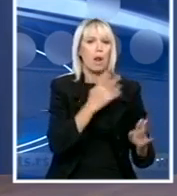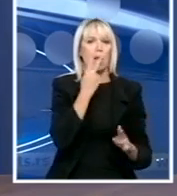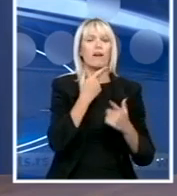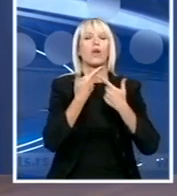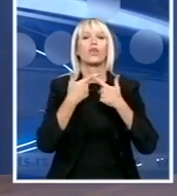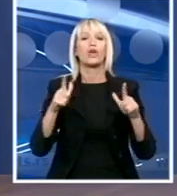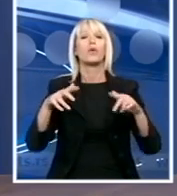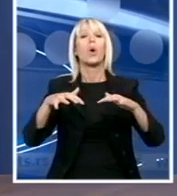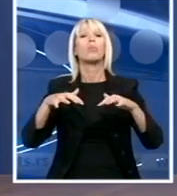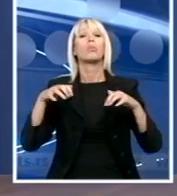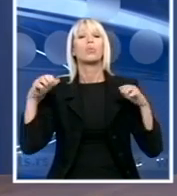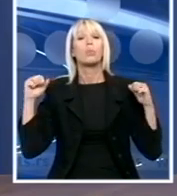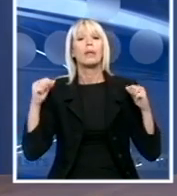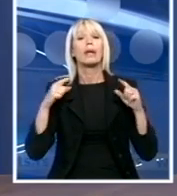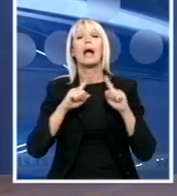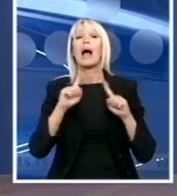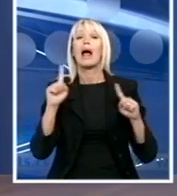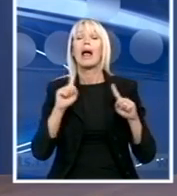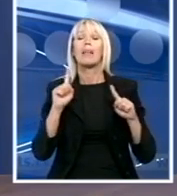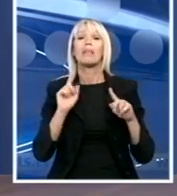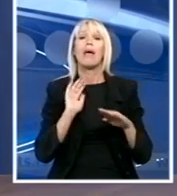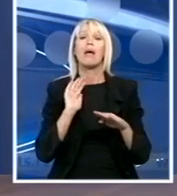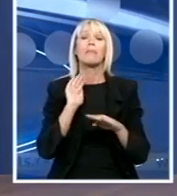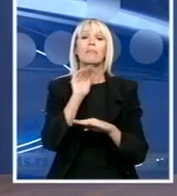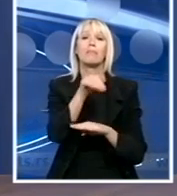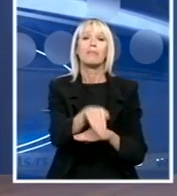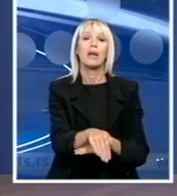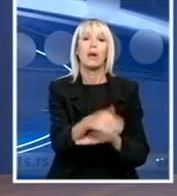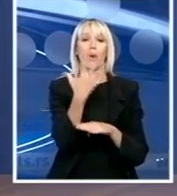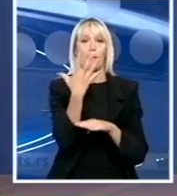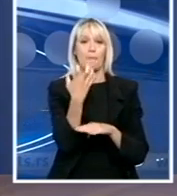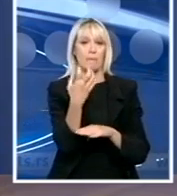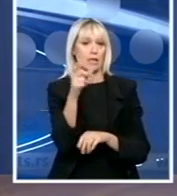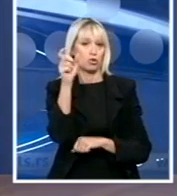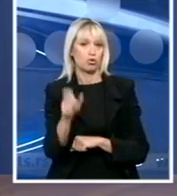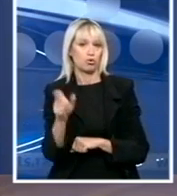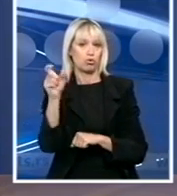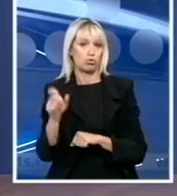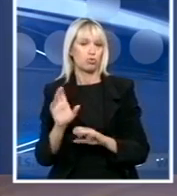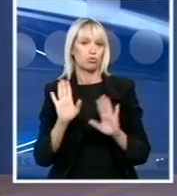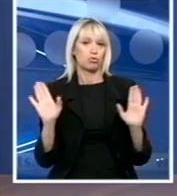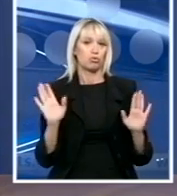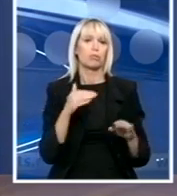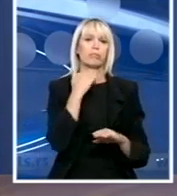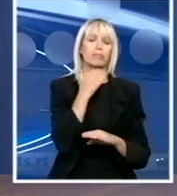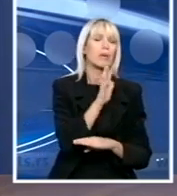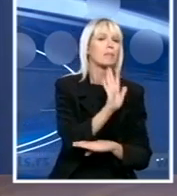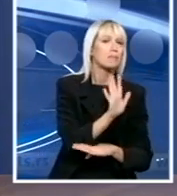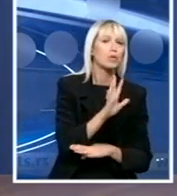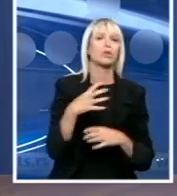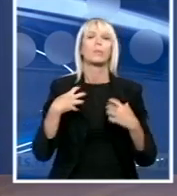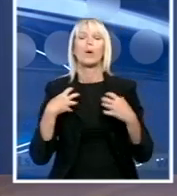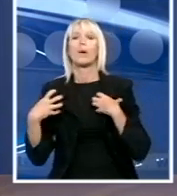publike, ali njihov broj ne sme ni u kom slučaju da pređe 500, ni u bioskopskim, ni u